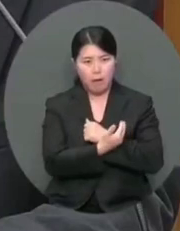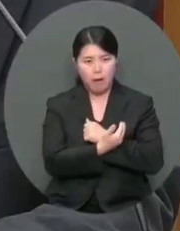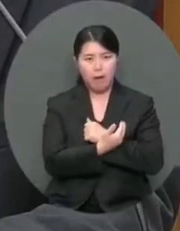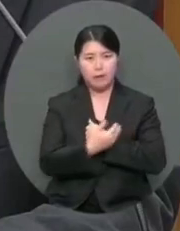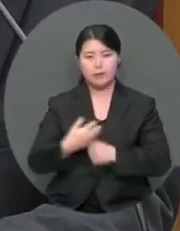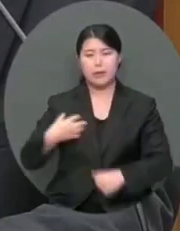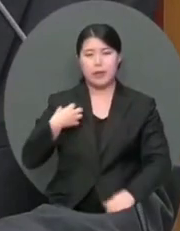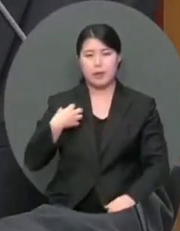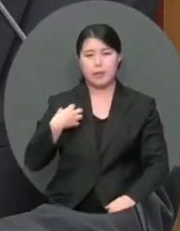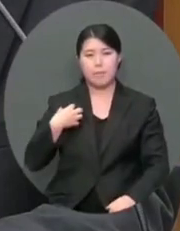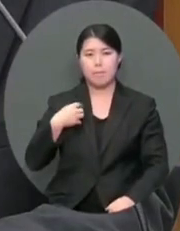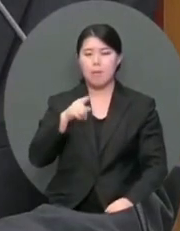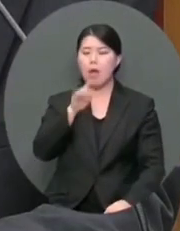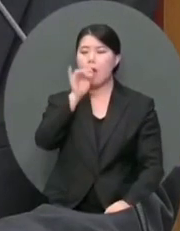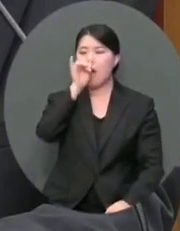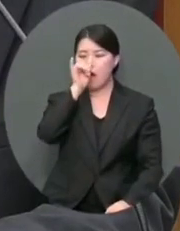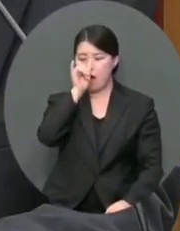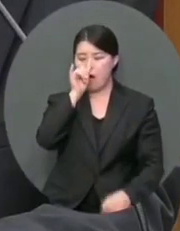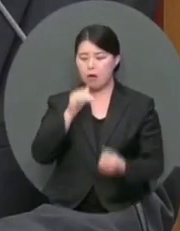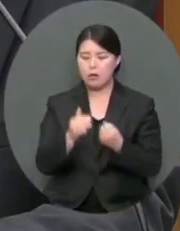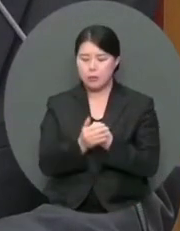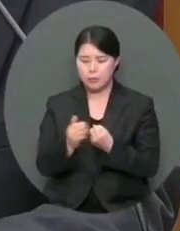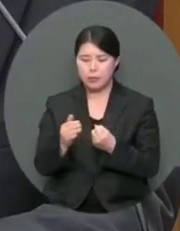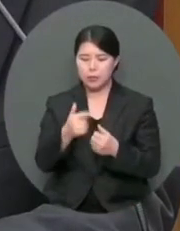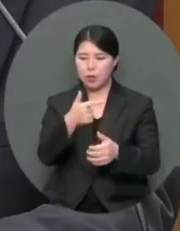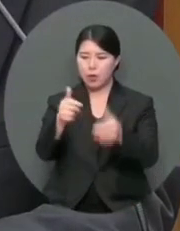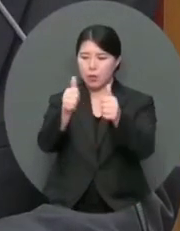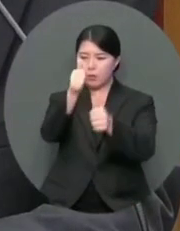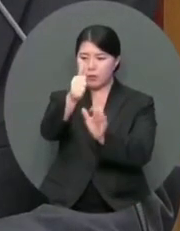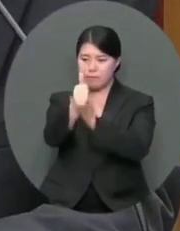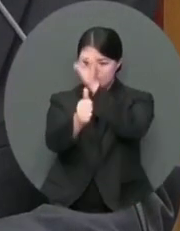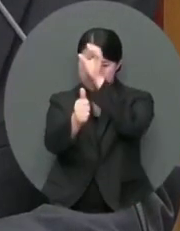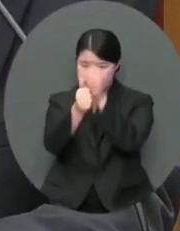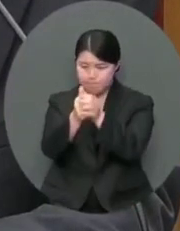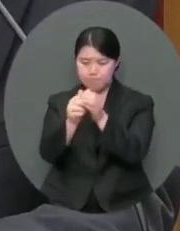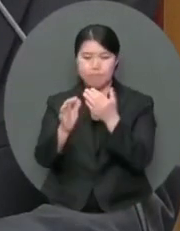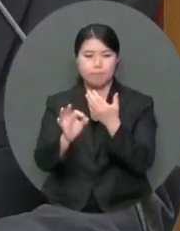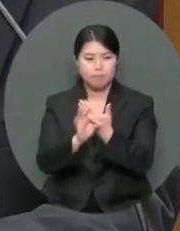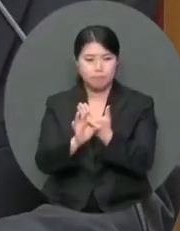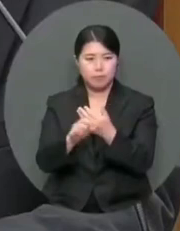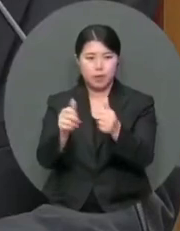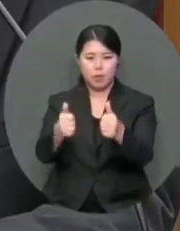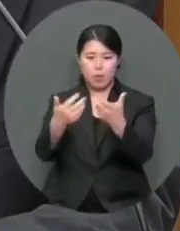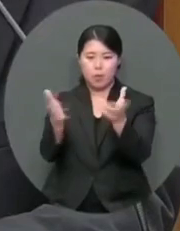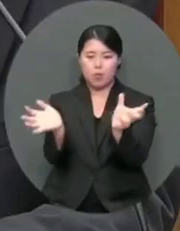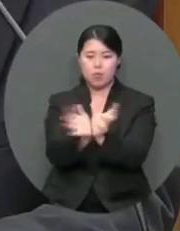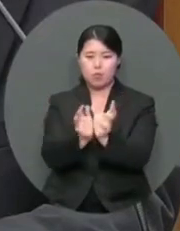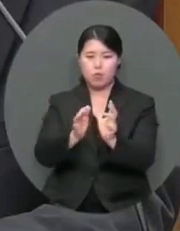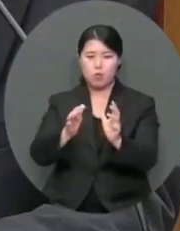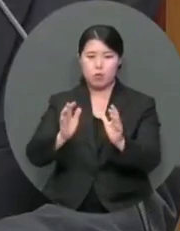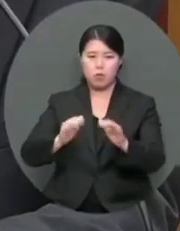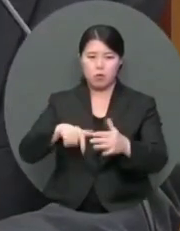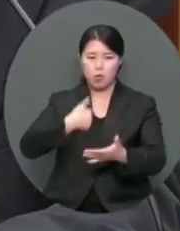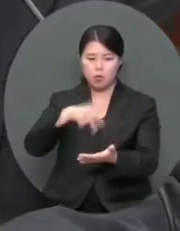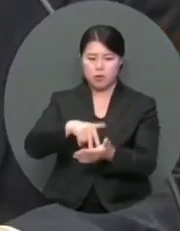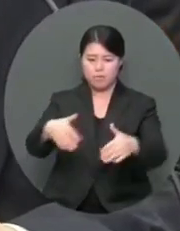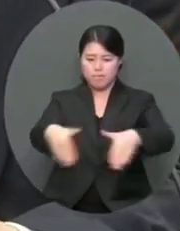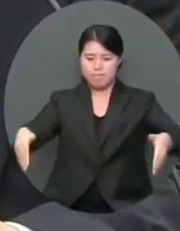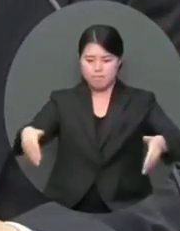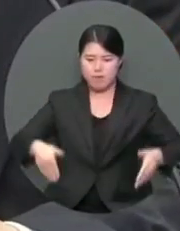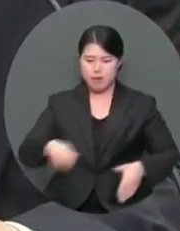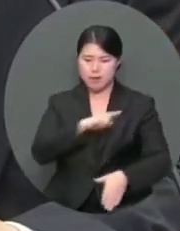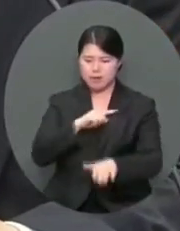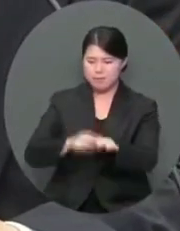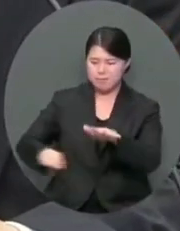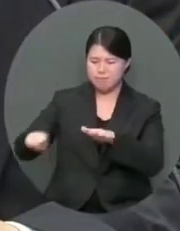책무를 가지고 계신 만큼 대법원장으로 취임하시게 된다면 사법부의 독립을 제일 앞선에서 정말